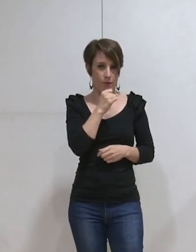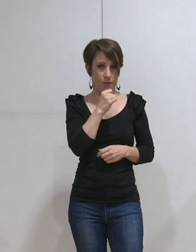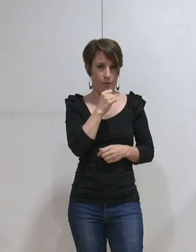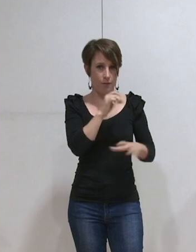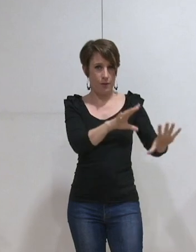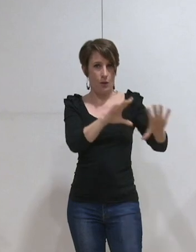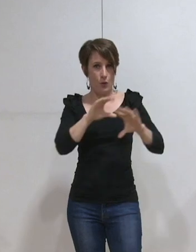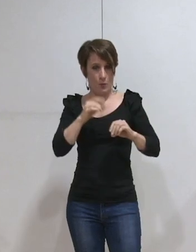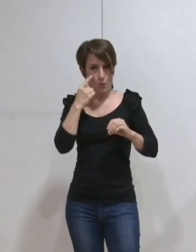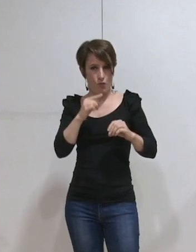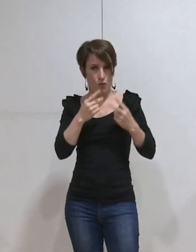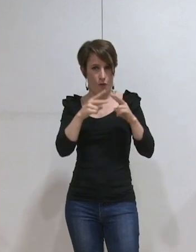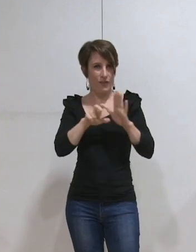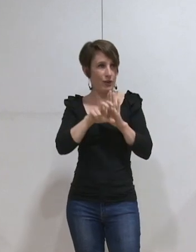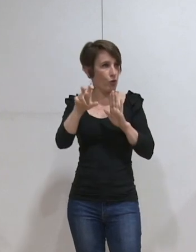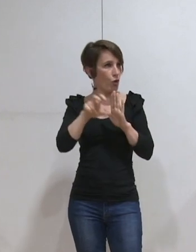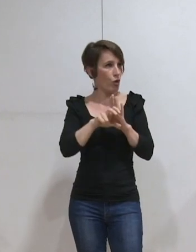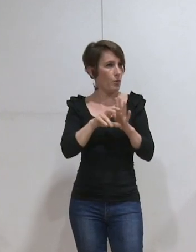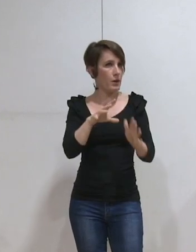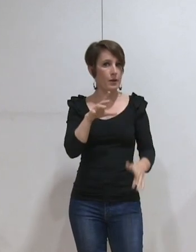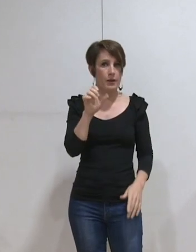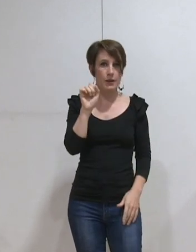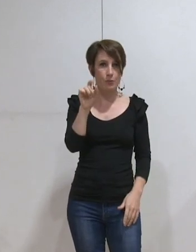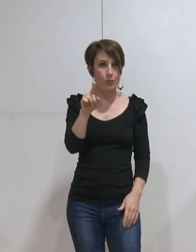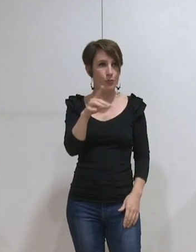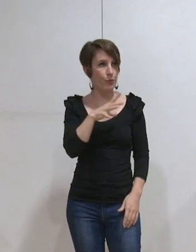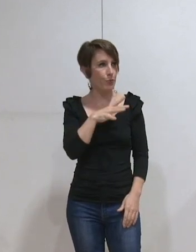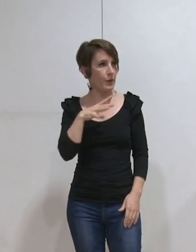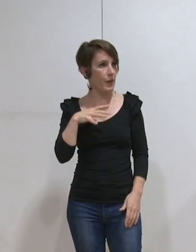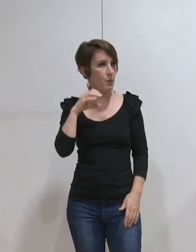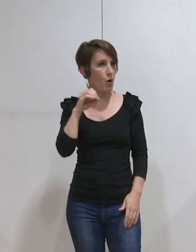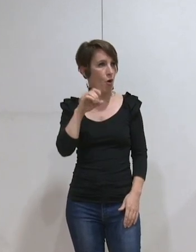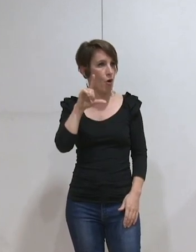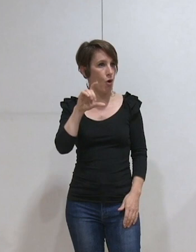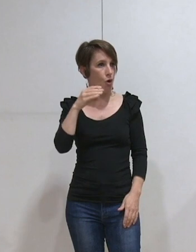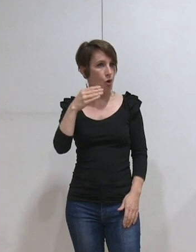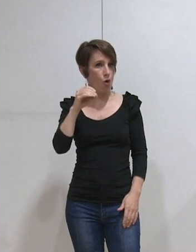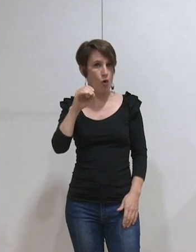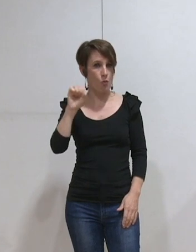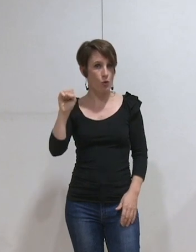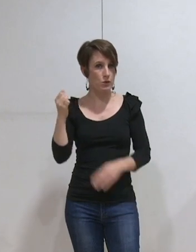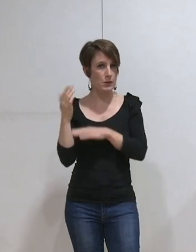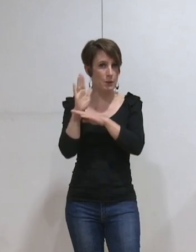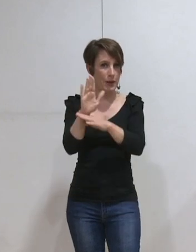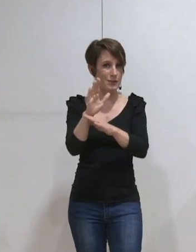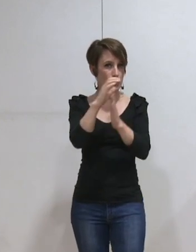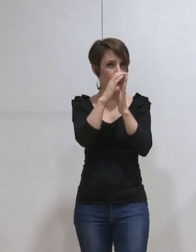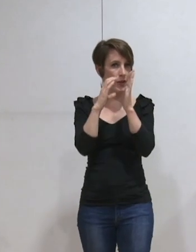métropole et c'est madamem qui présente la délibération